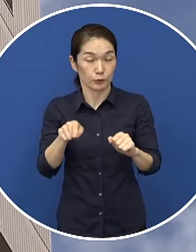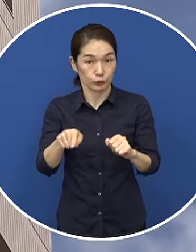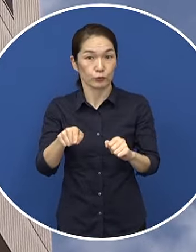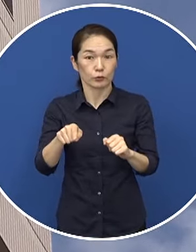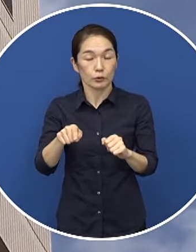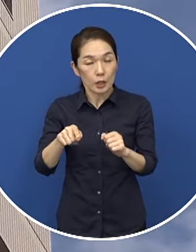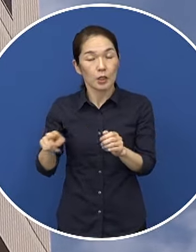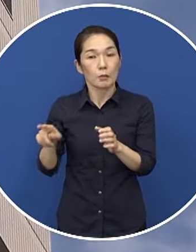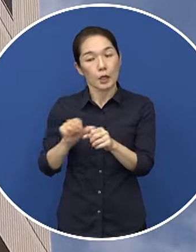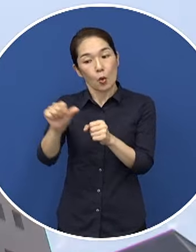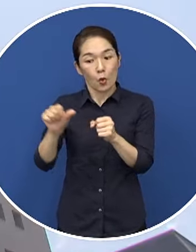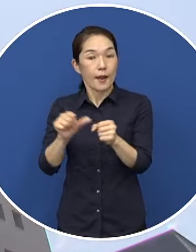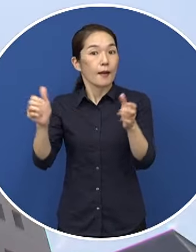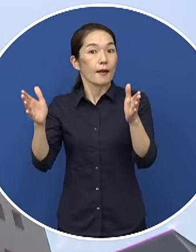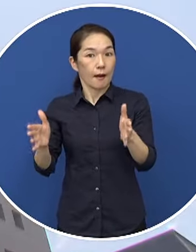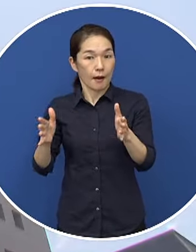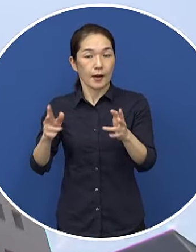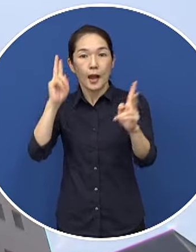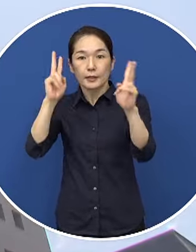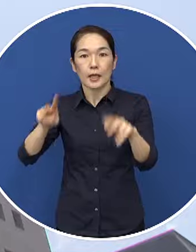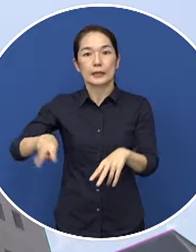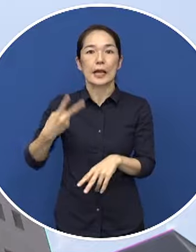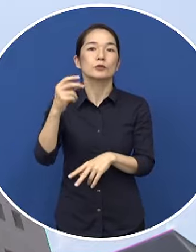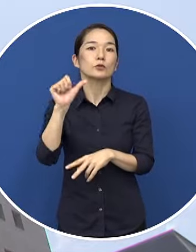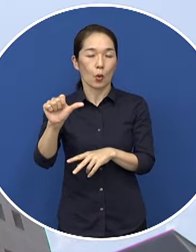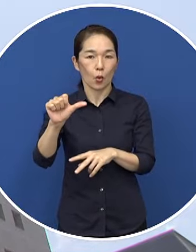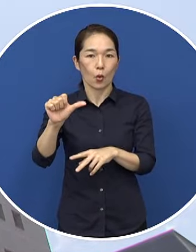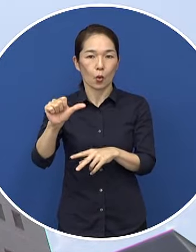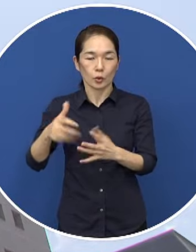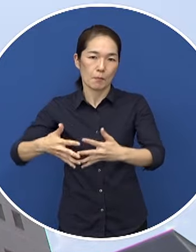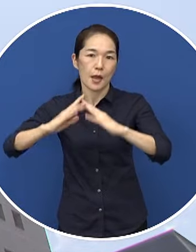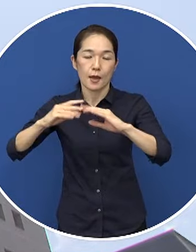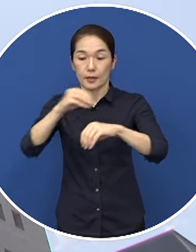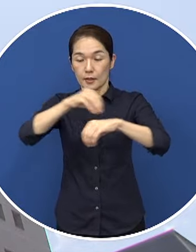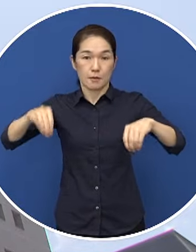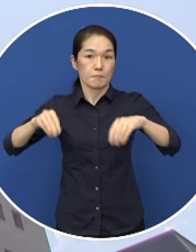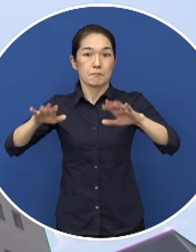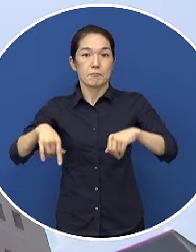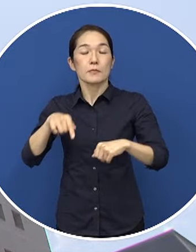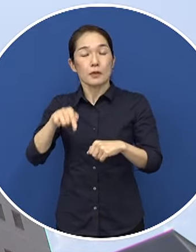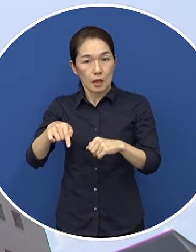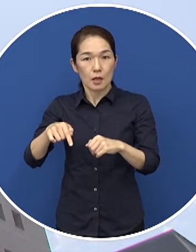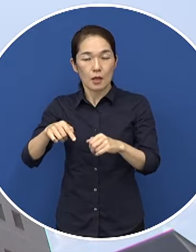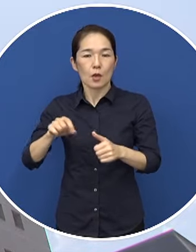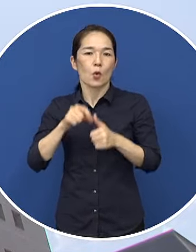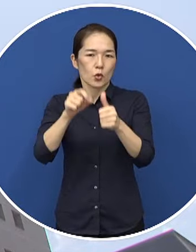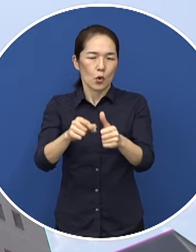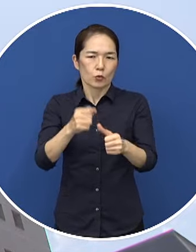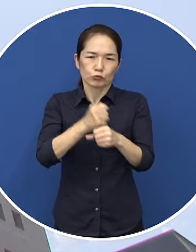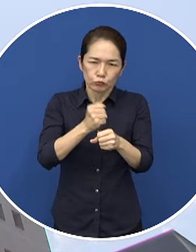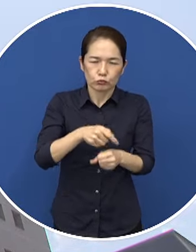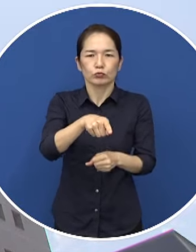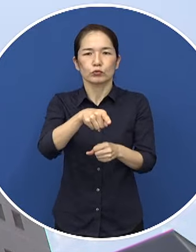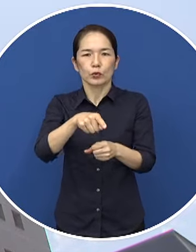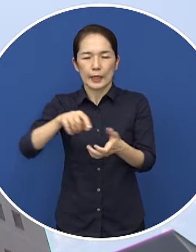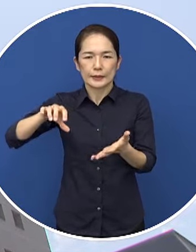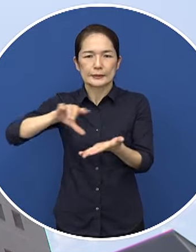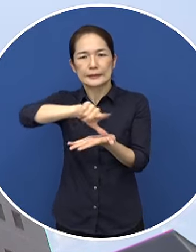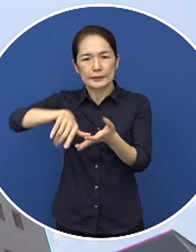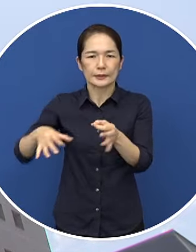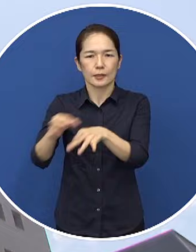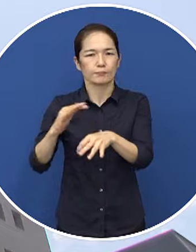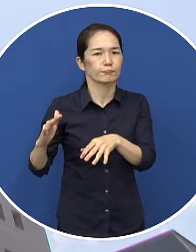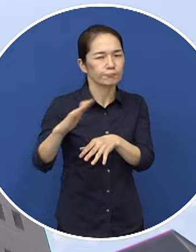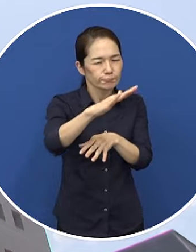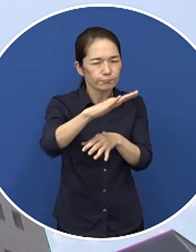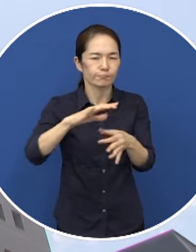また、この5年間で205件の企業と立地協定を締結し、雇用創出、地域経済の活性化